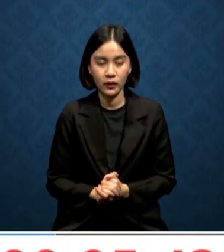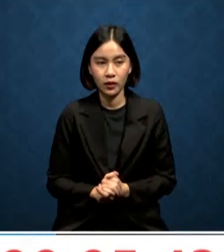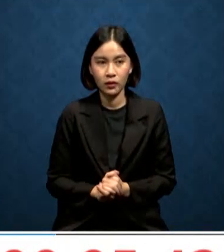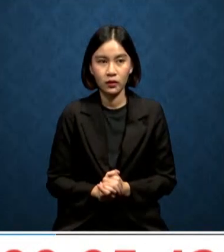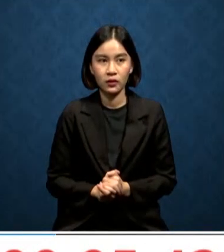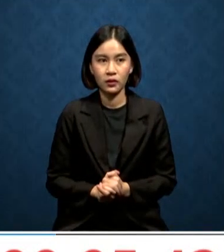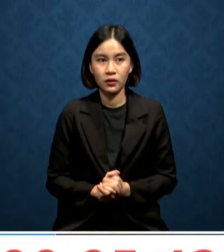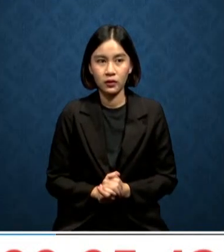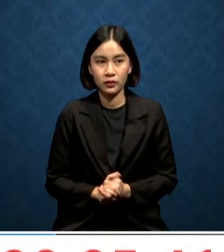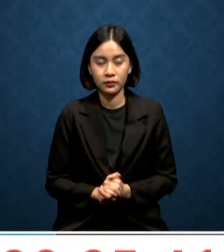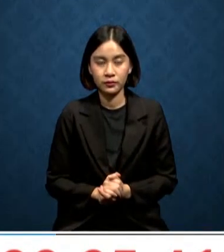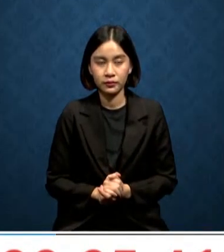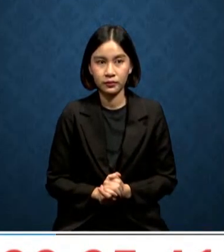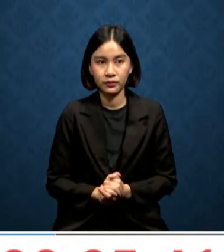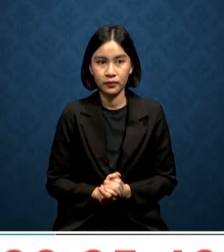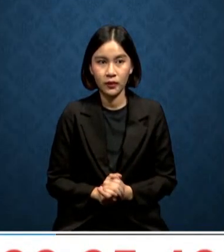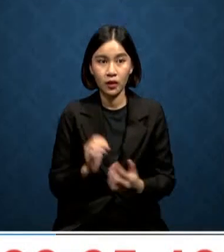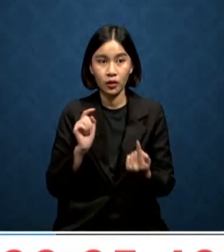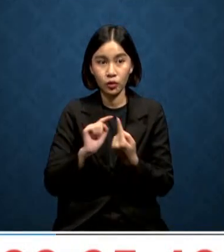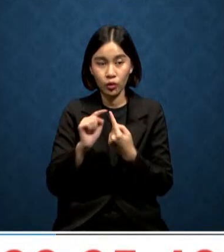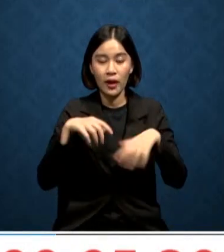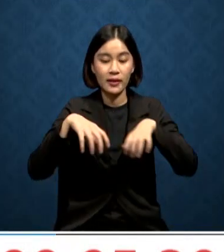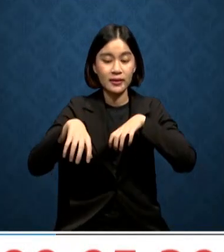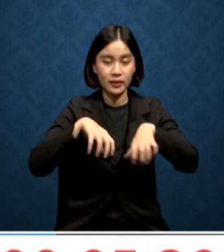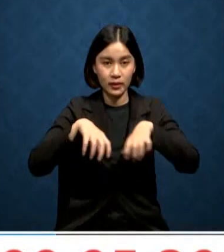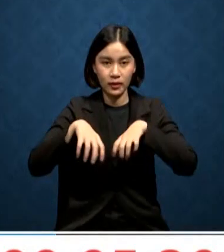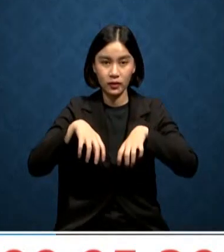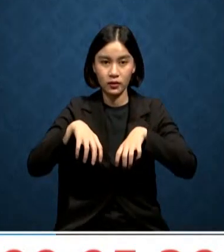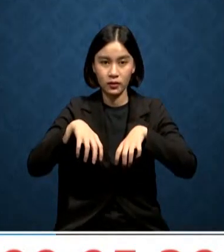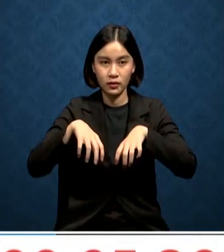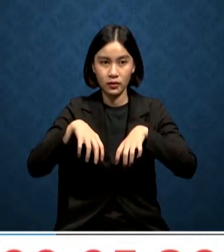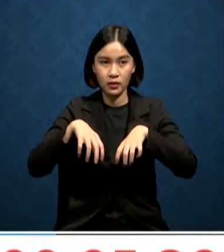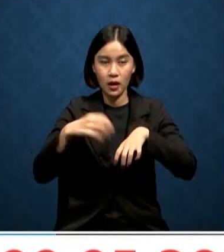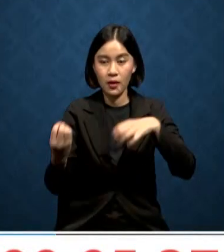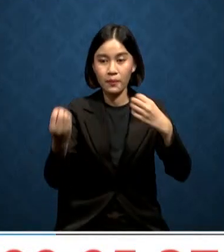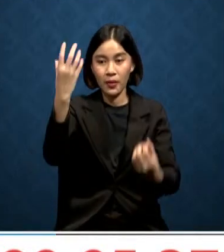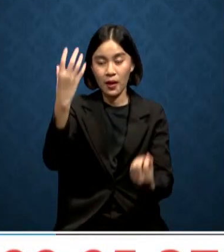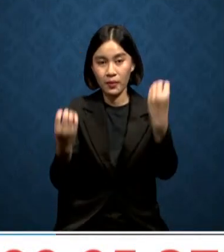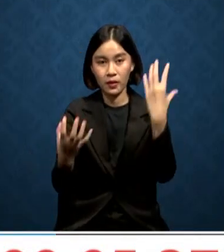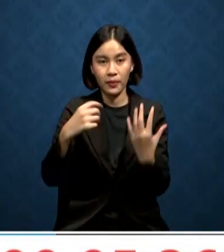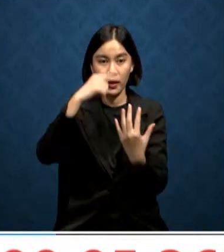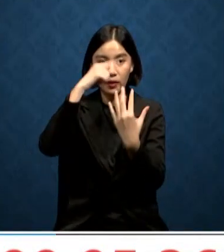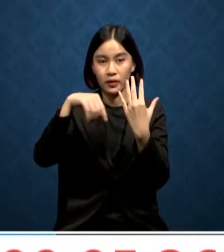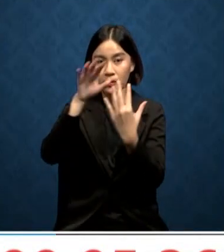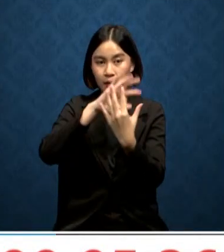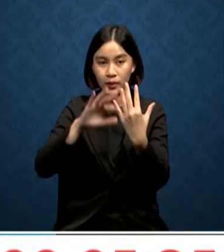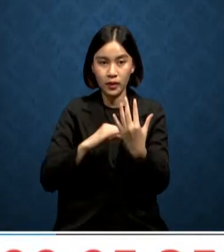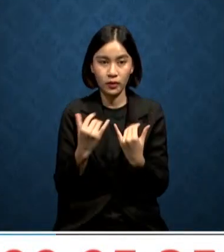ซึ่งจากสถานการณ์การจัดการป่าไม้ของประเทศ